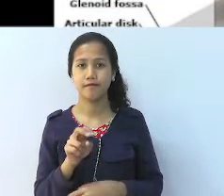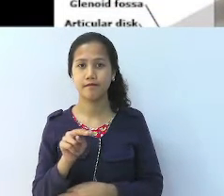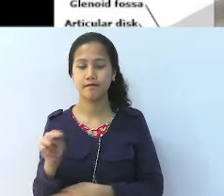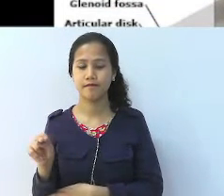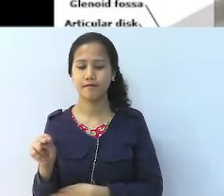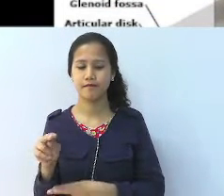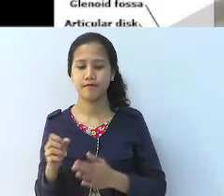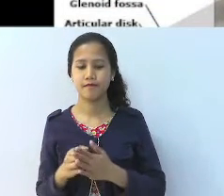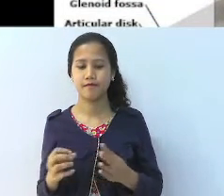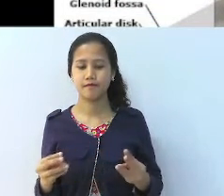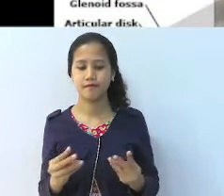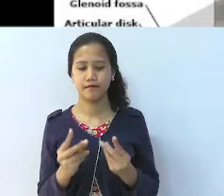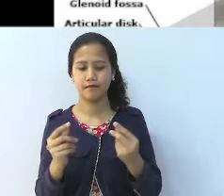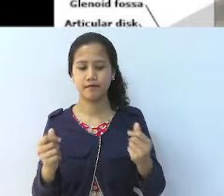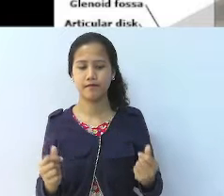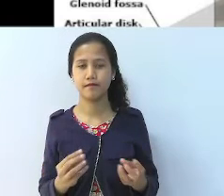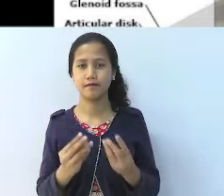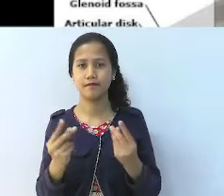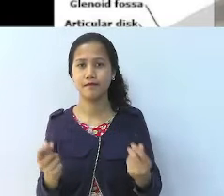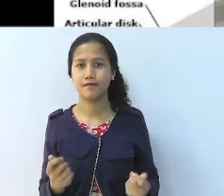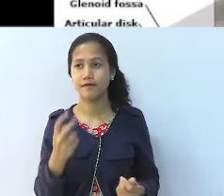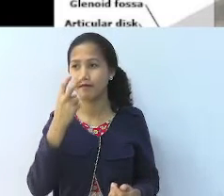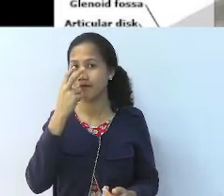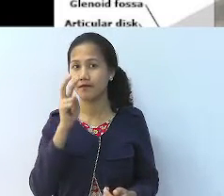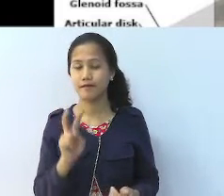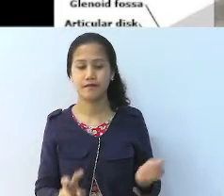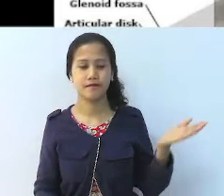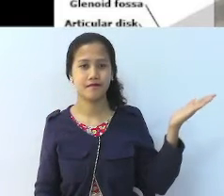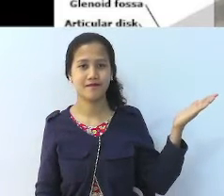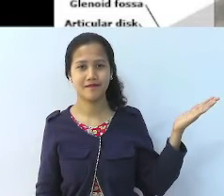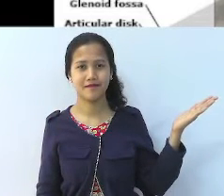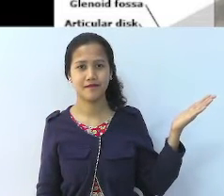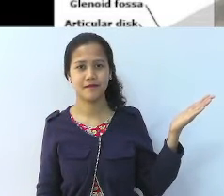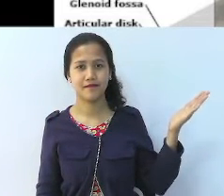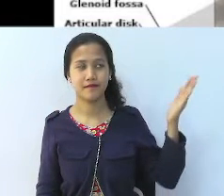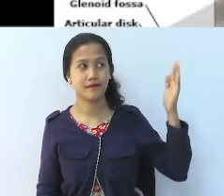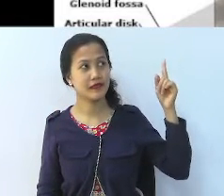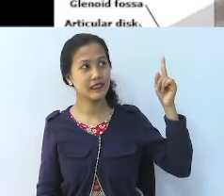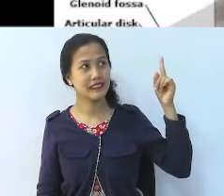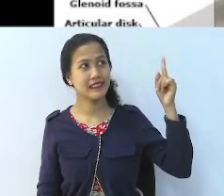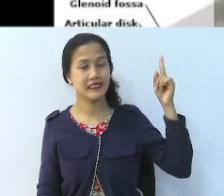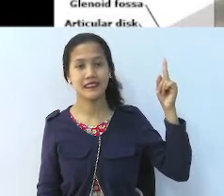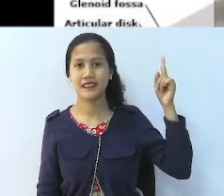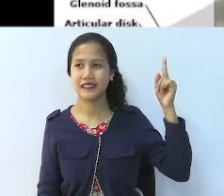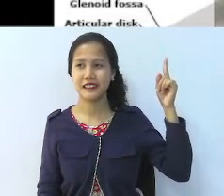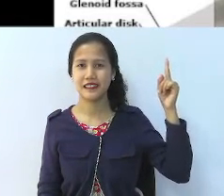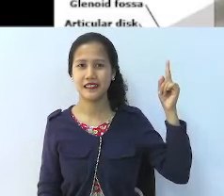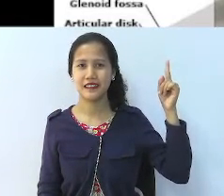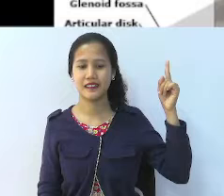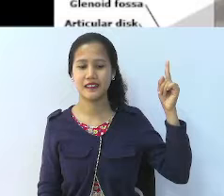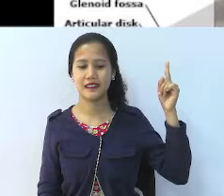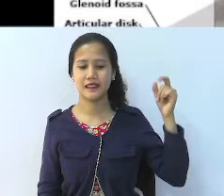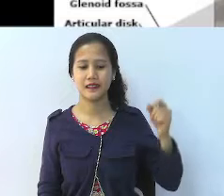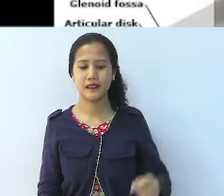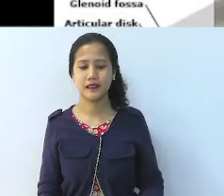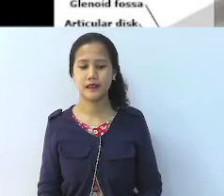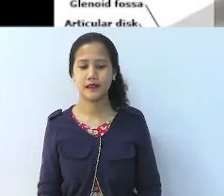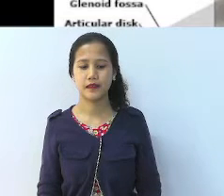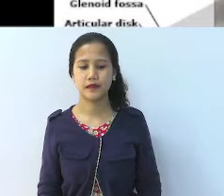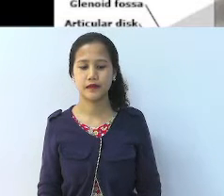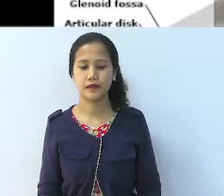sa TMJ dysfunction para ma-relax po silang lahat. Yan, ito po kasi yung